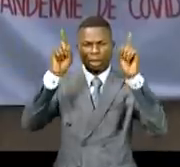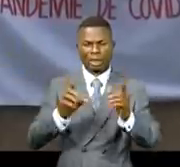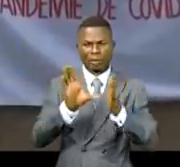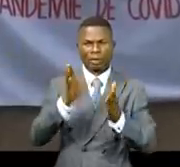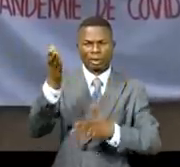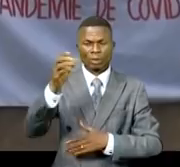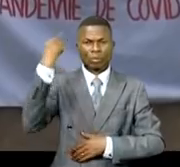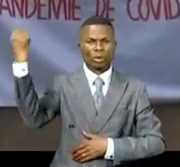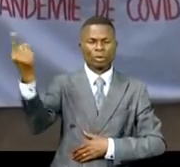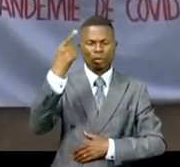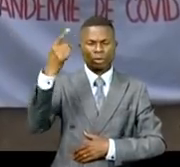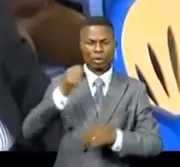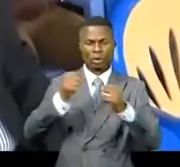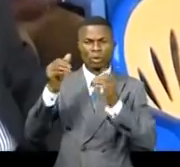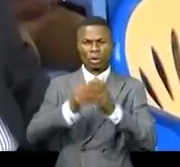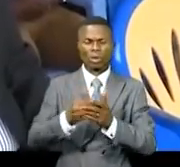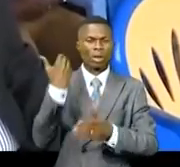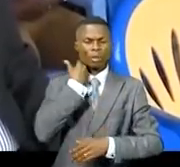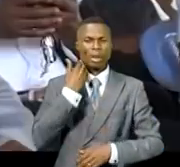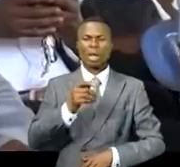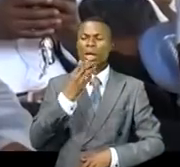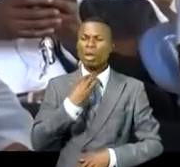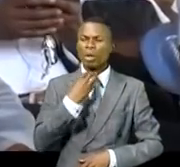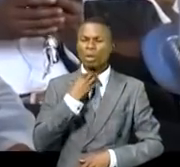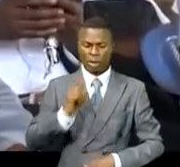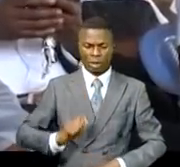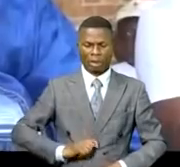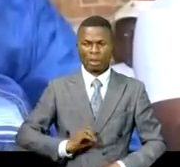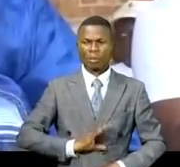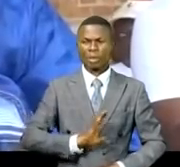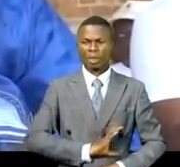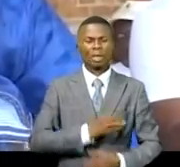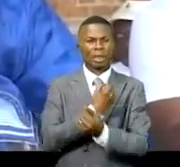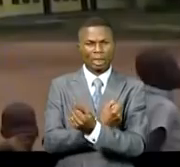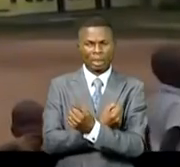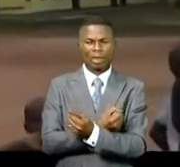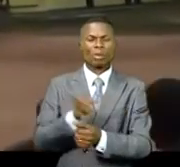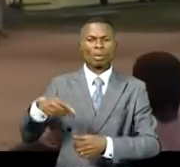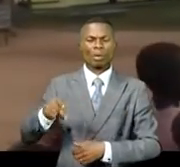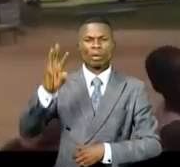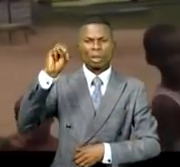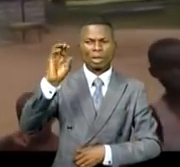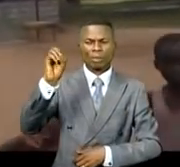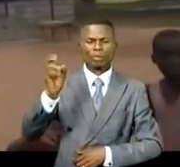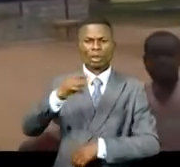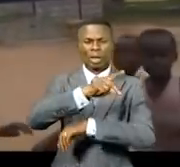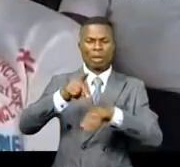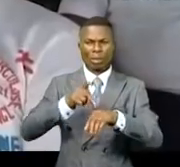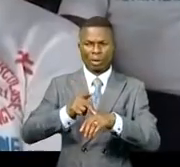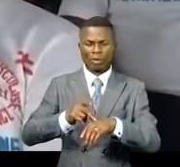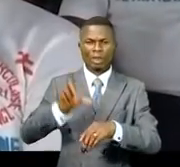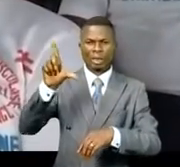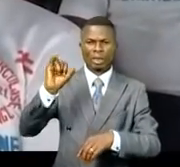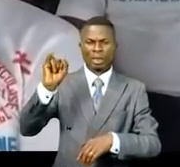Journée mondiale de la lutte contre la tuberculose a été bien respectée à la Mongala. La paroisse Notre-Dame de l'Issala a